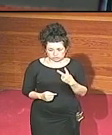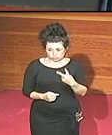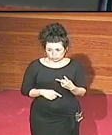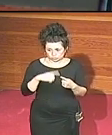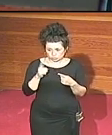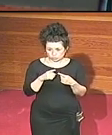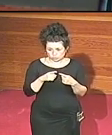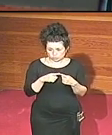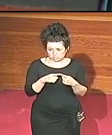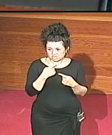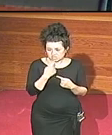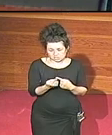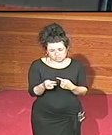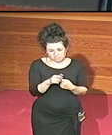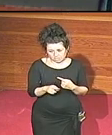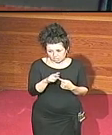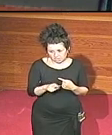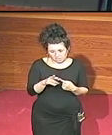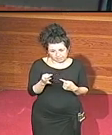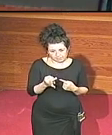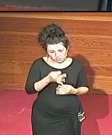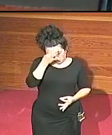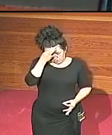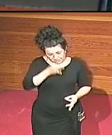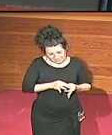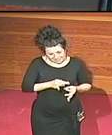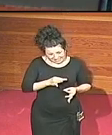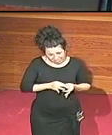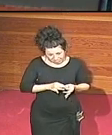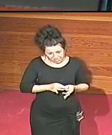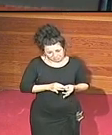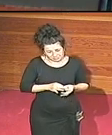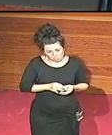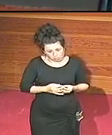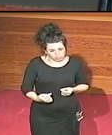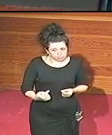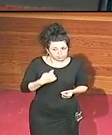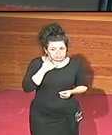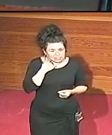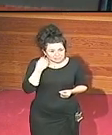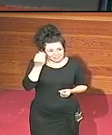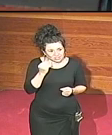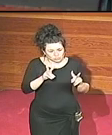duzu, azpimarratu duzu bine, eta berrez sinesgarritasunaren galera. Eta nik uste dut hori gai ardatz dela.